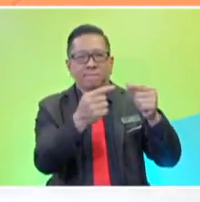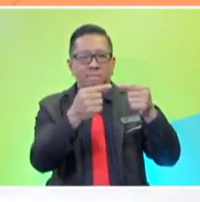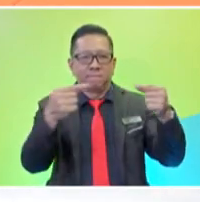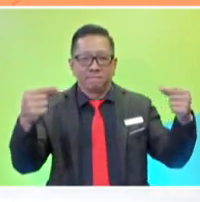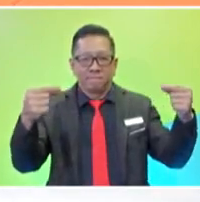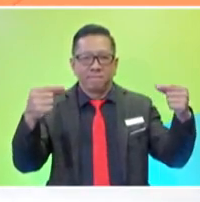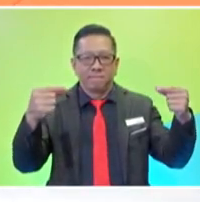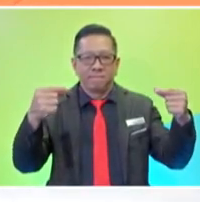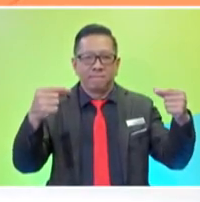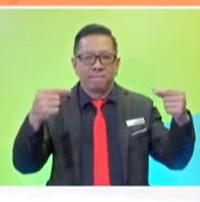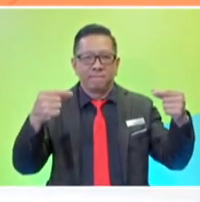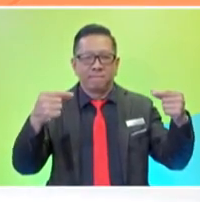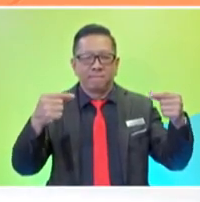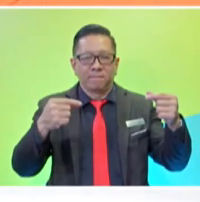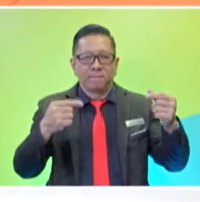ya